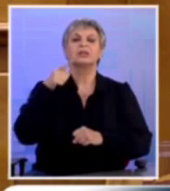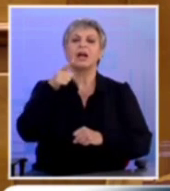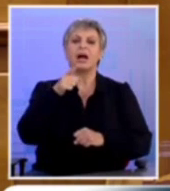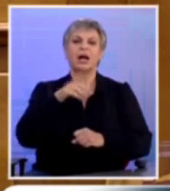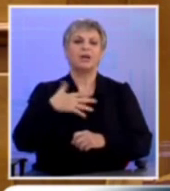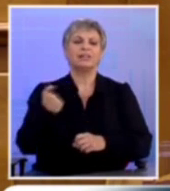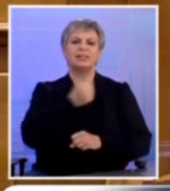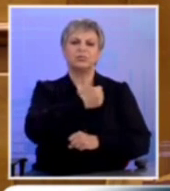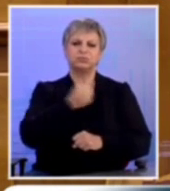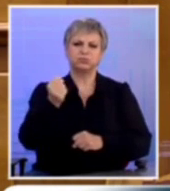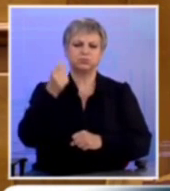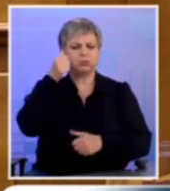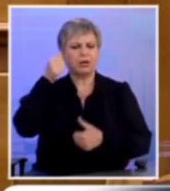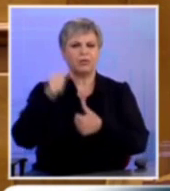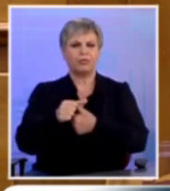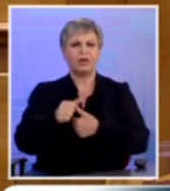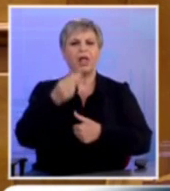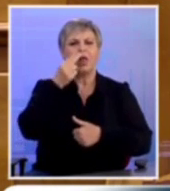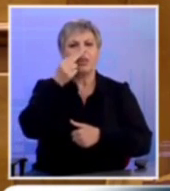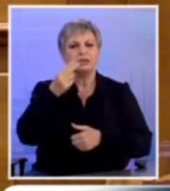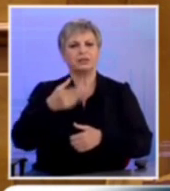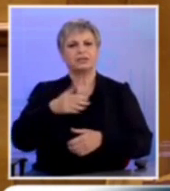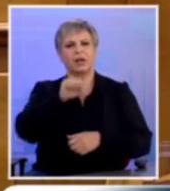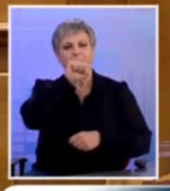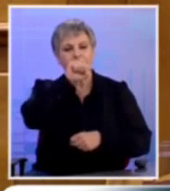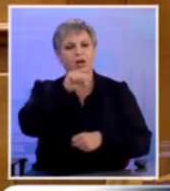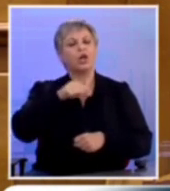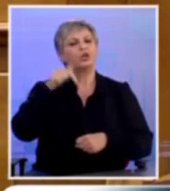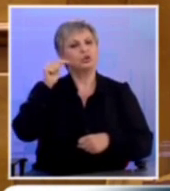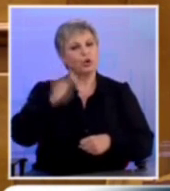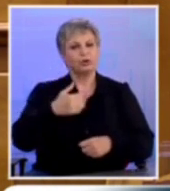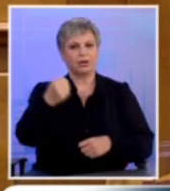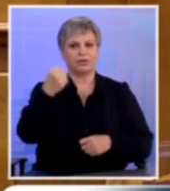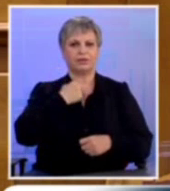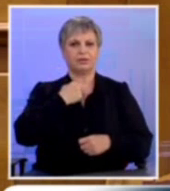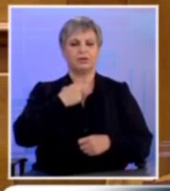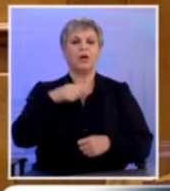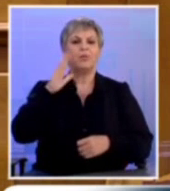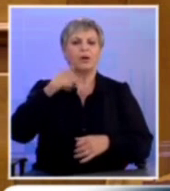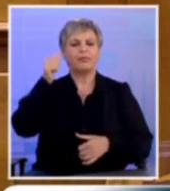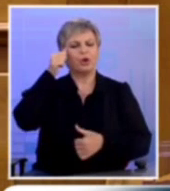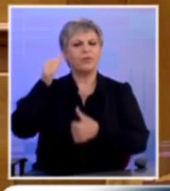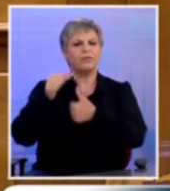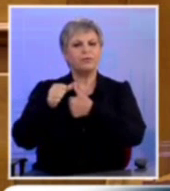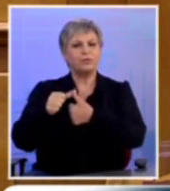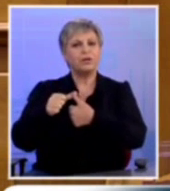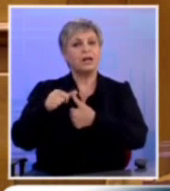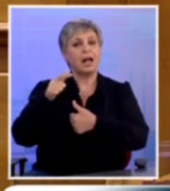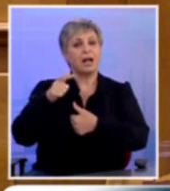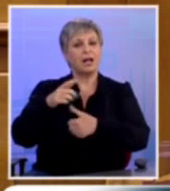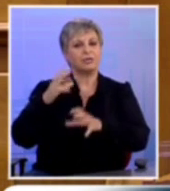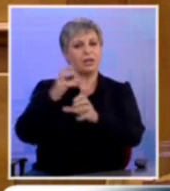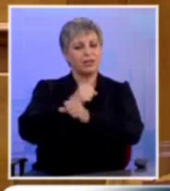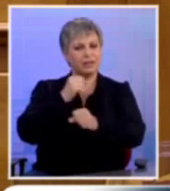των ακροδεξιών και των νεοναζιστών στη χώρα μας, στους ανθρώπους του παλαιοκομματισμού. Θα του περάσει ότι δεν